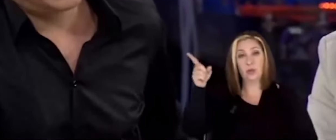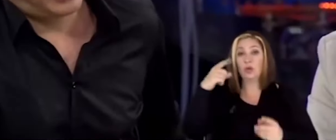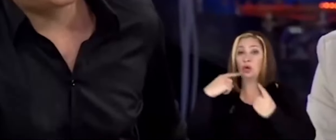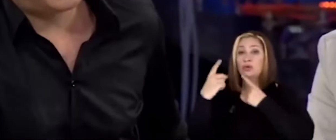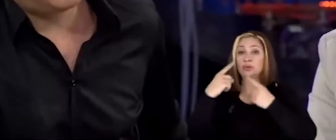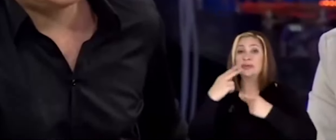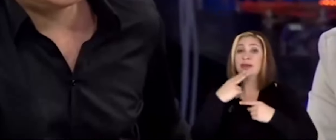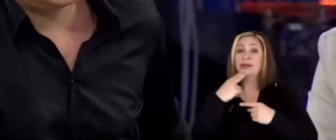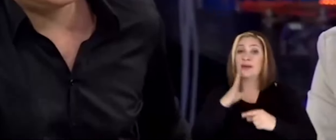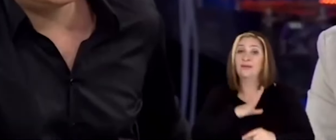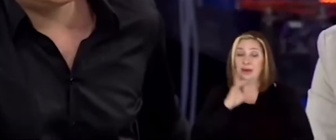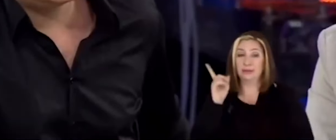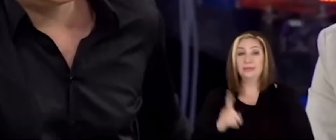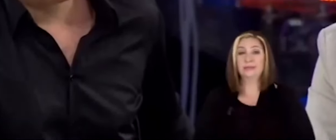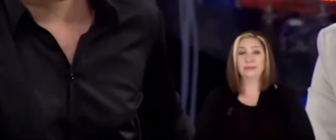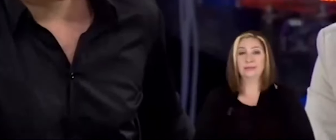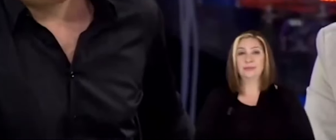görüştüğümüz hatunlar var.